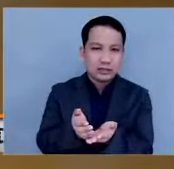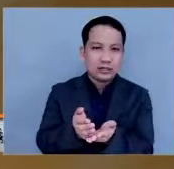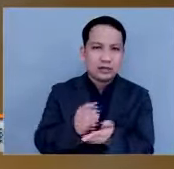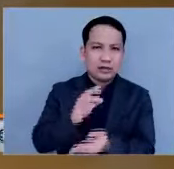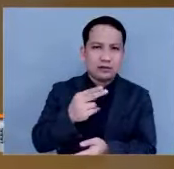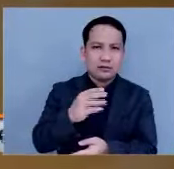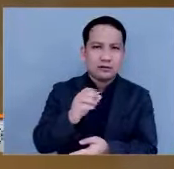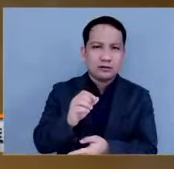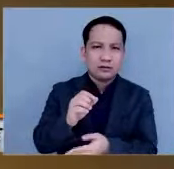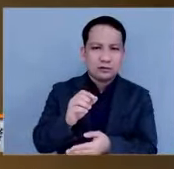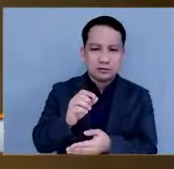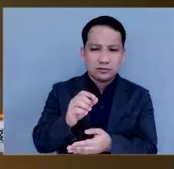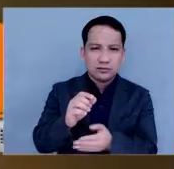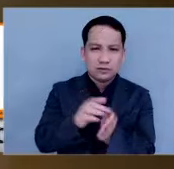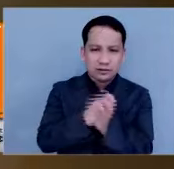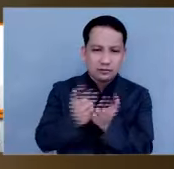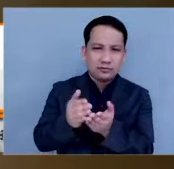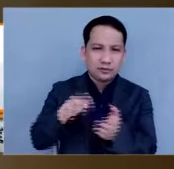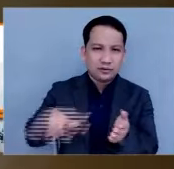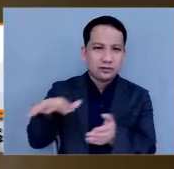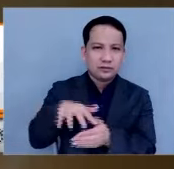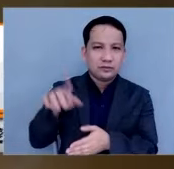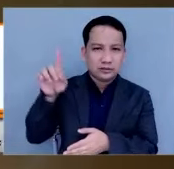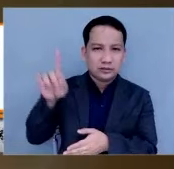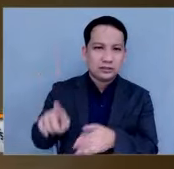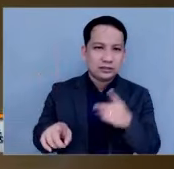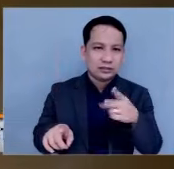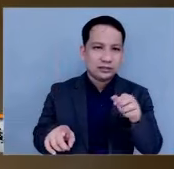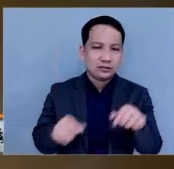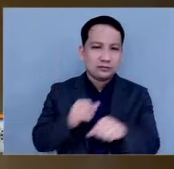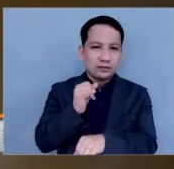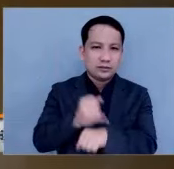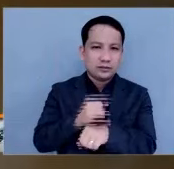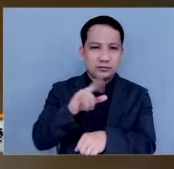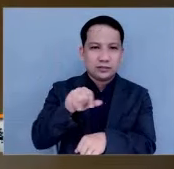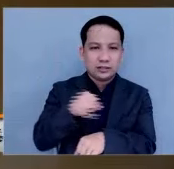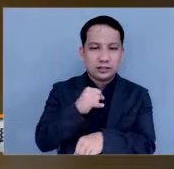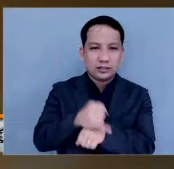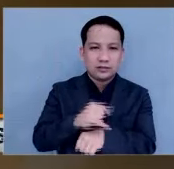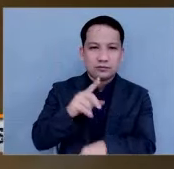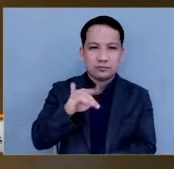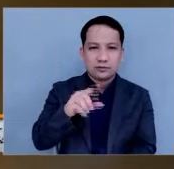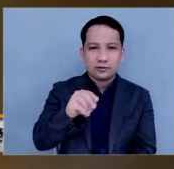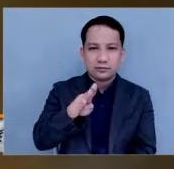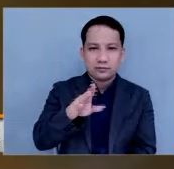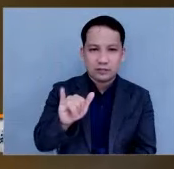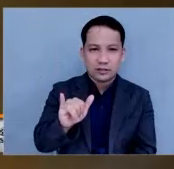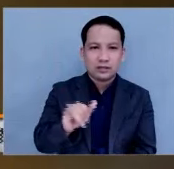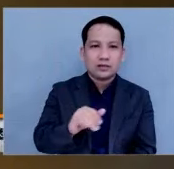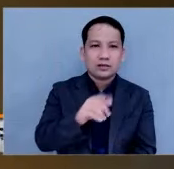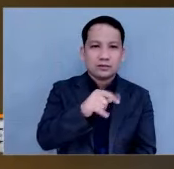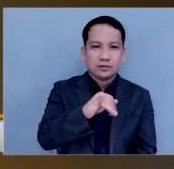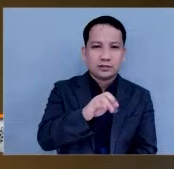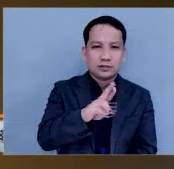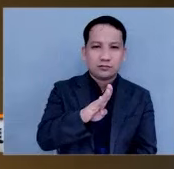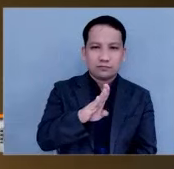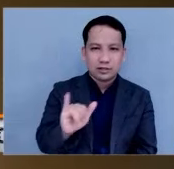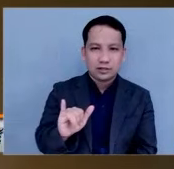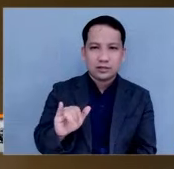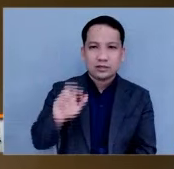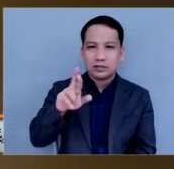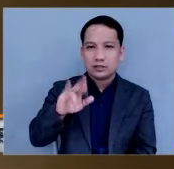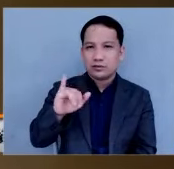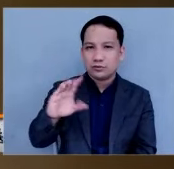talaba, kabibe at alamang sa Daram Island, Zumarraga Island, Kambatutay Bay, Matarinaw Bay, Irong-Irong